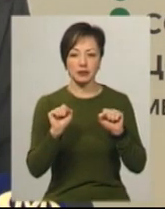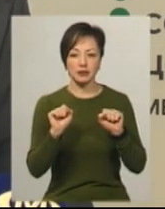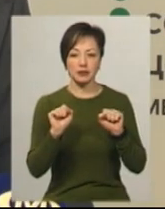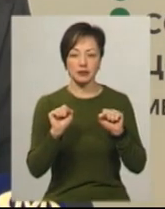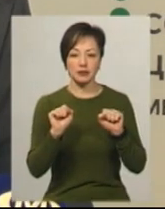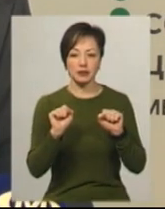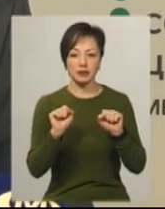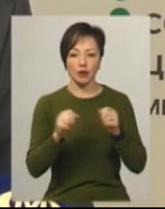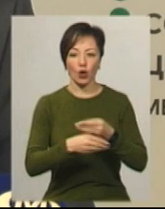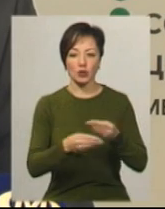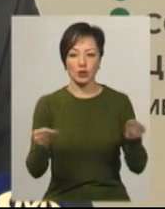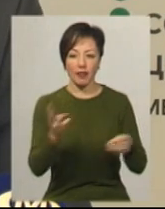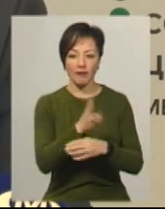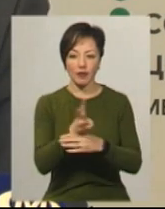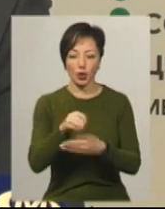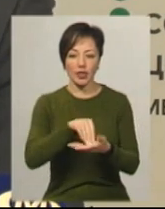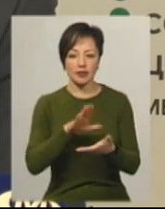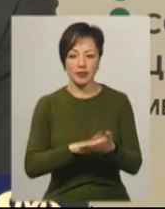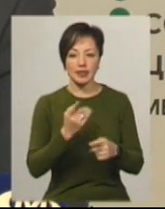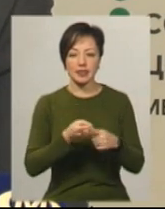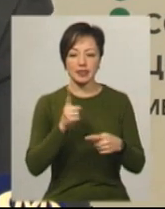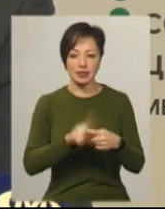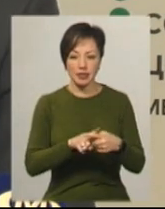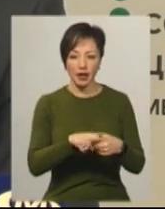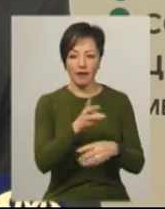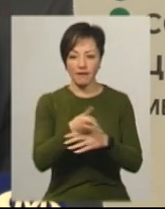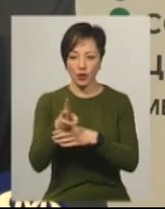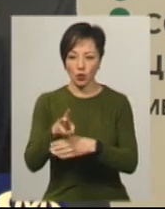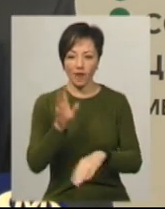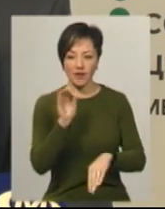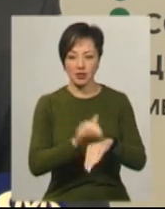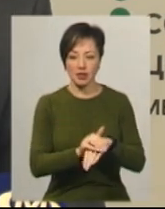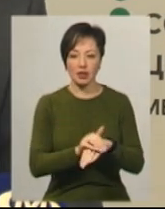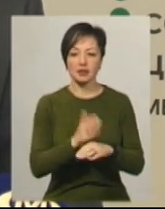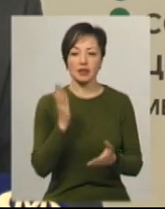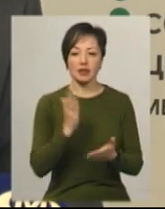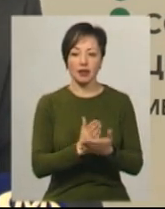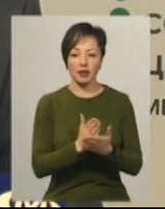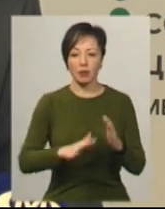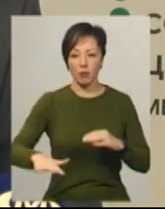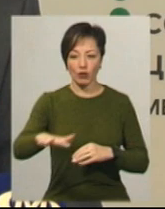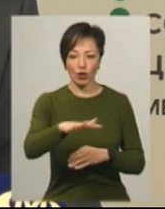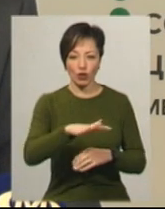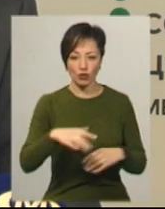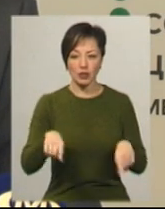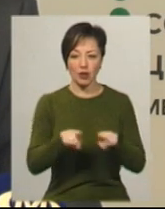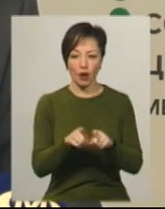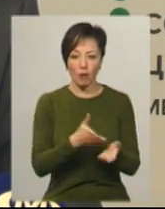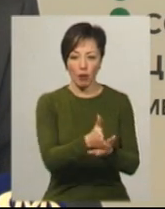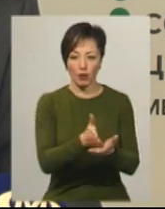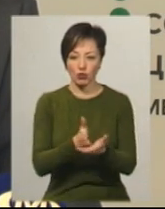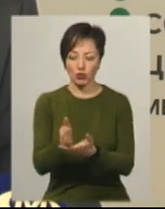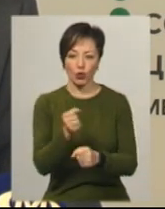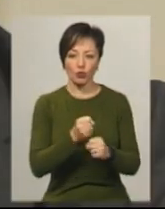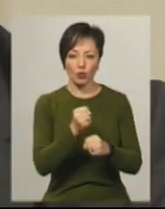відеорегістратор. Ця фіксація йде як на майданчику, так і по маршрутах, які